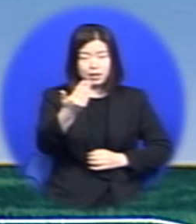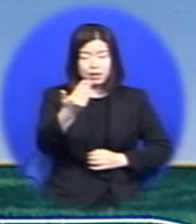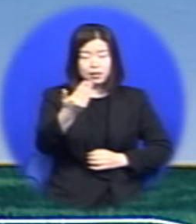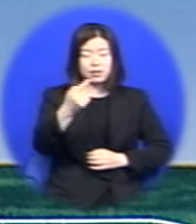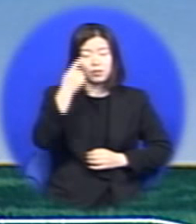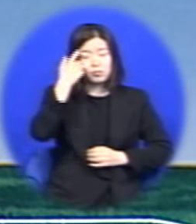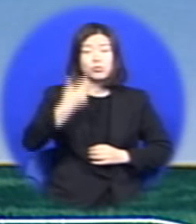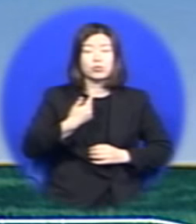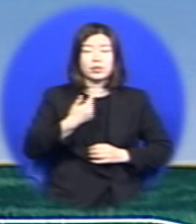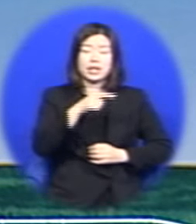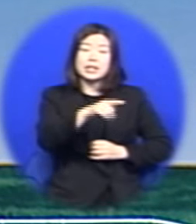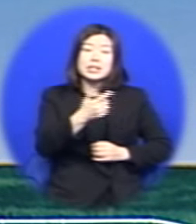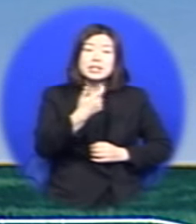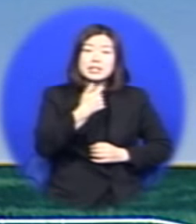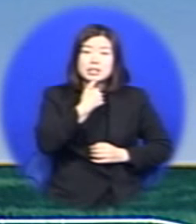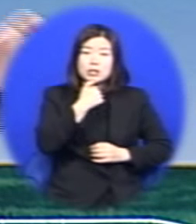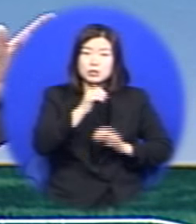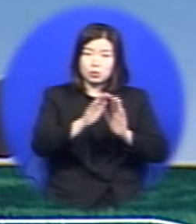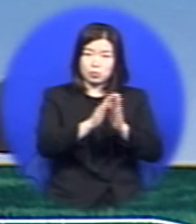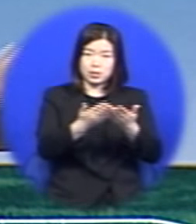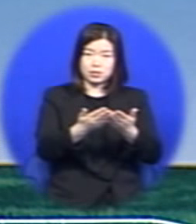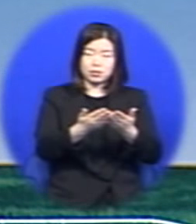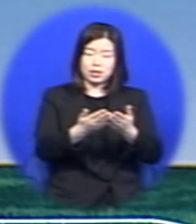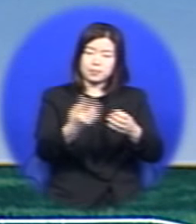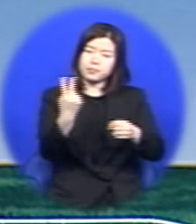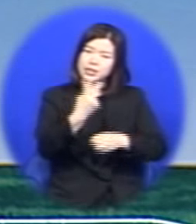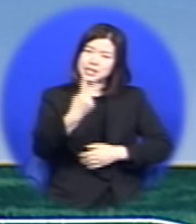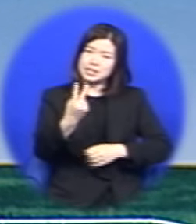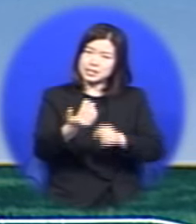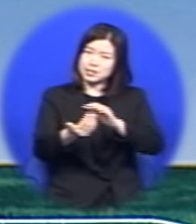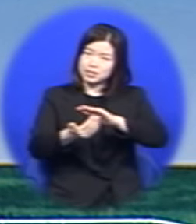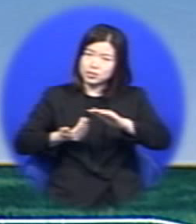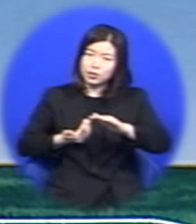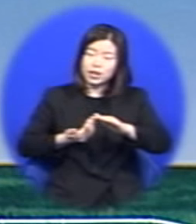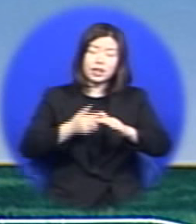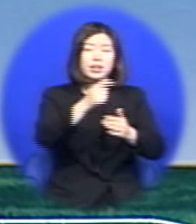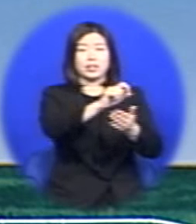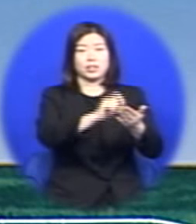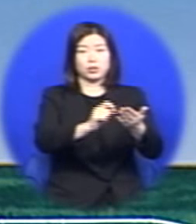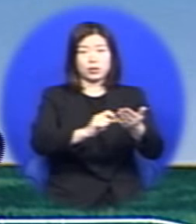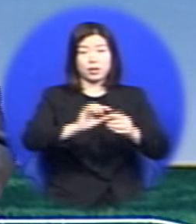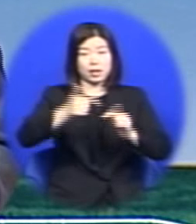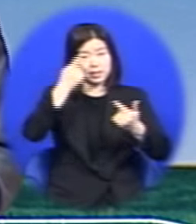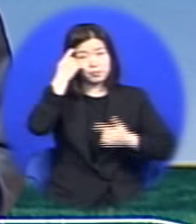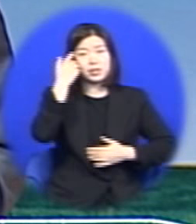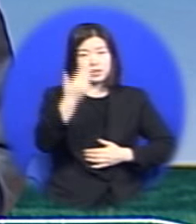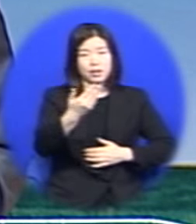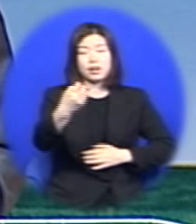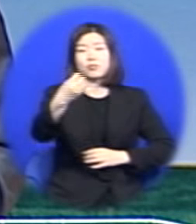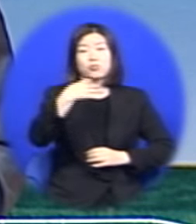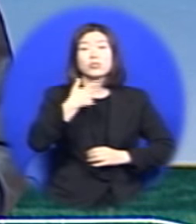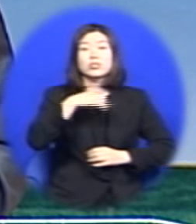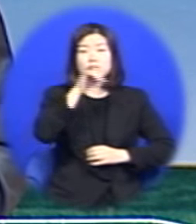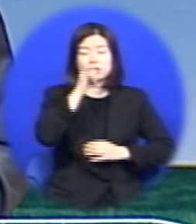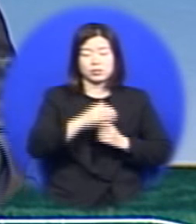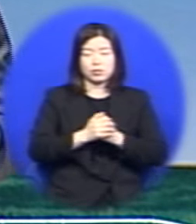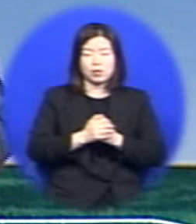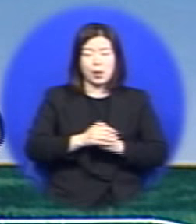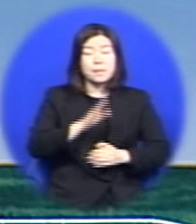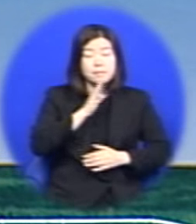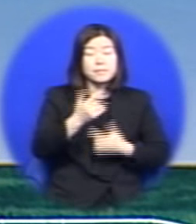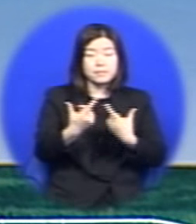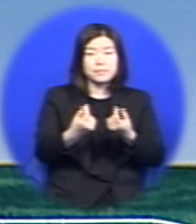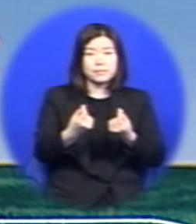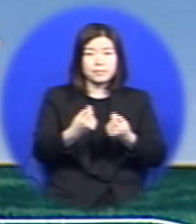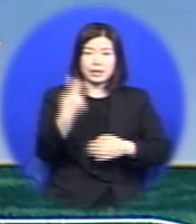그러면서 이 로마서가 2000년 전에 기록된 성경 아닙니까? 그런 이야기를 했습니다. 맞습니다.